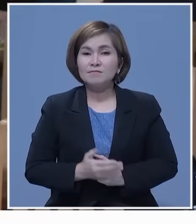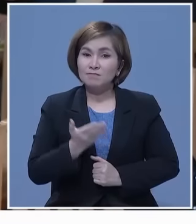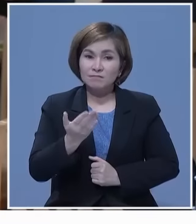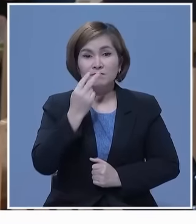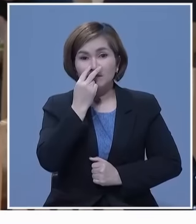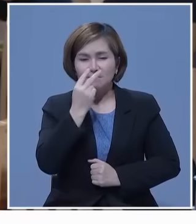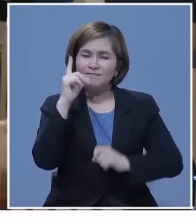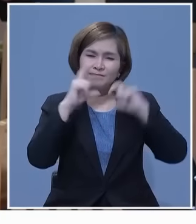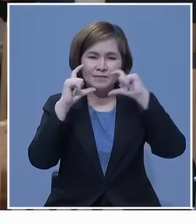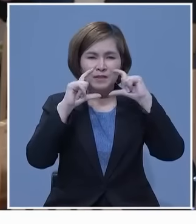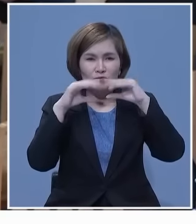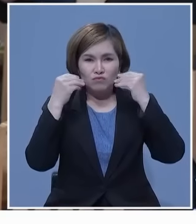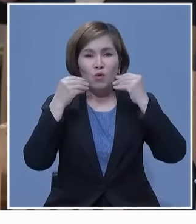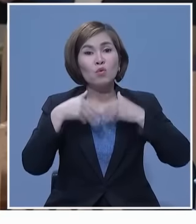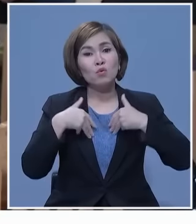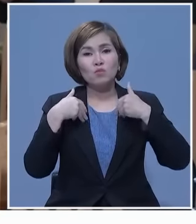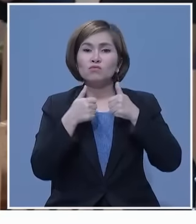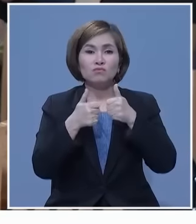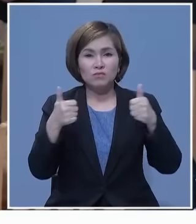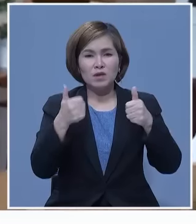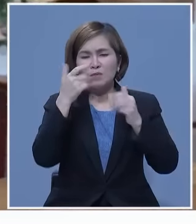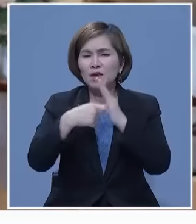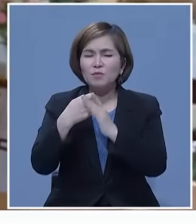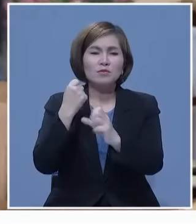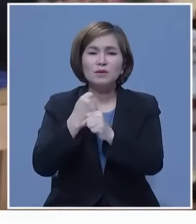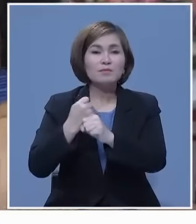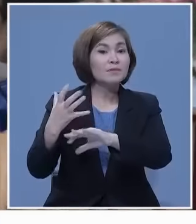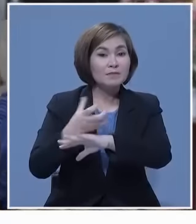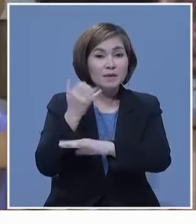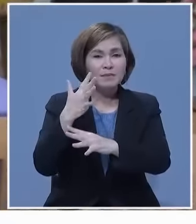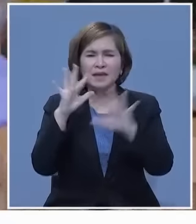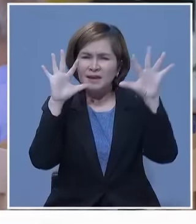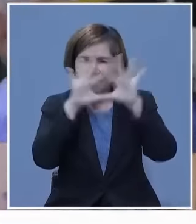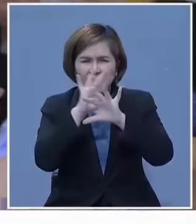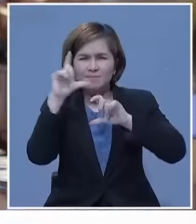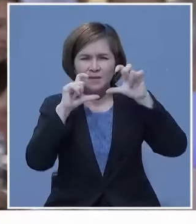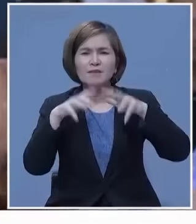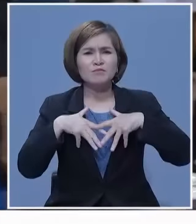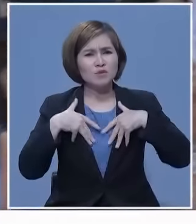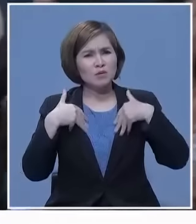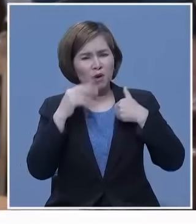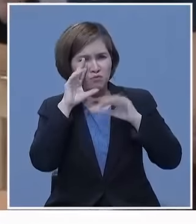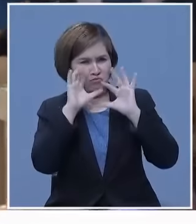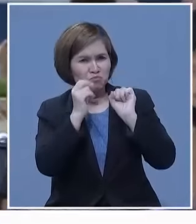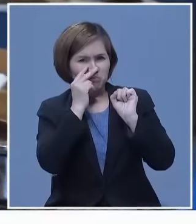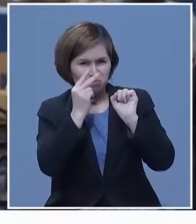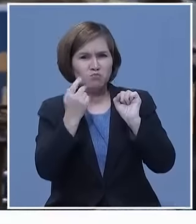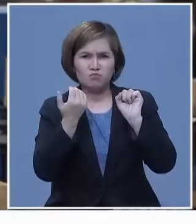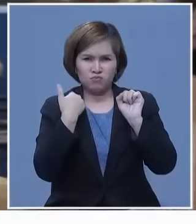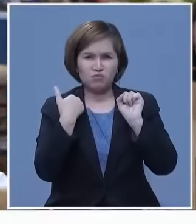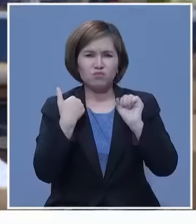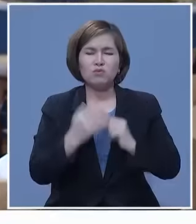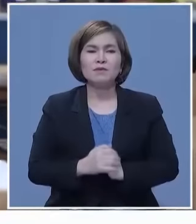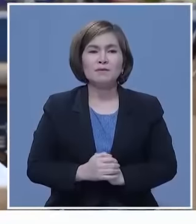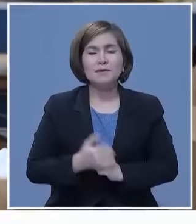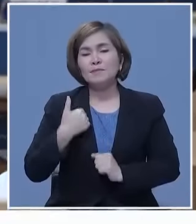ดูยิ้มแย้มแจ่มใสดูเหมือนพอถอนบทบาทออกมาแล้วเนี่ยดูสบายอกสบายใจขึ้นนะฮะแล้วก็ออย่างที่คุน้องบอกอ่ะ